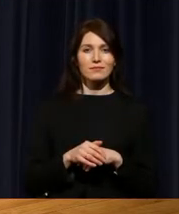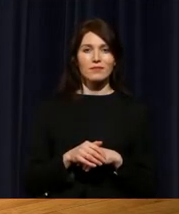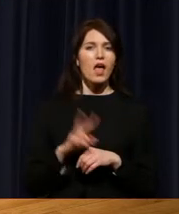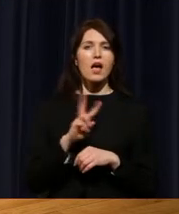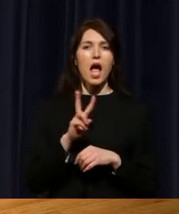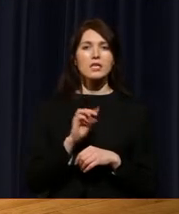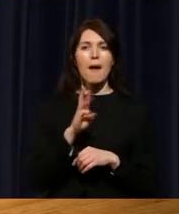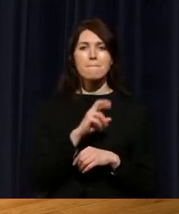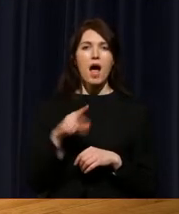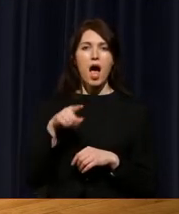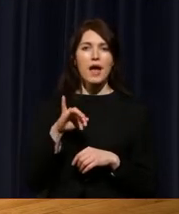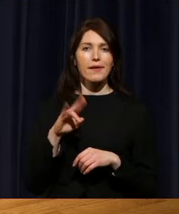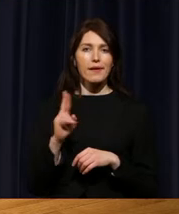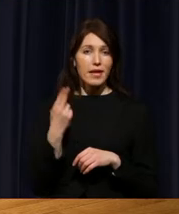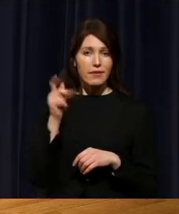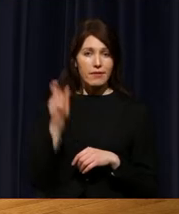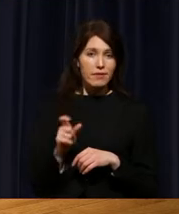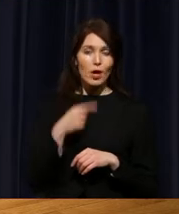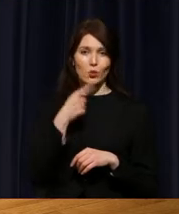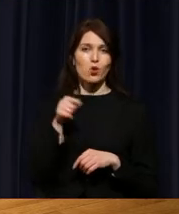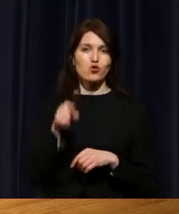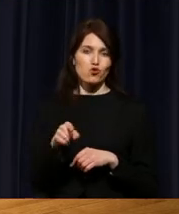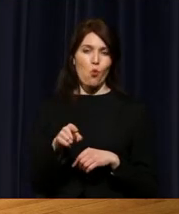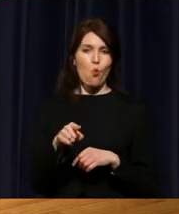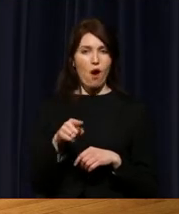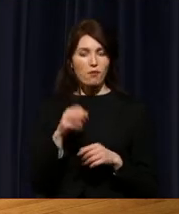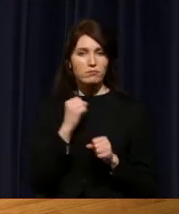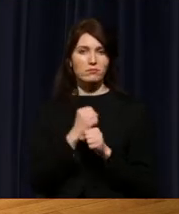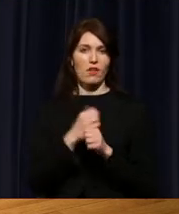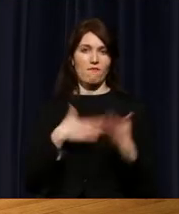Kas, Mārtiņ, jūsuprāt, nosaka šo aicinājumu?